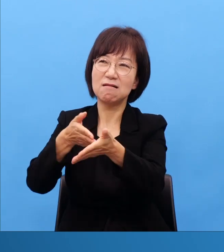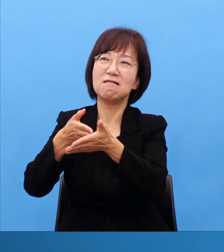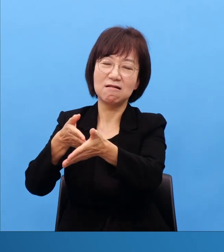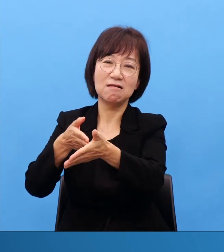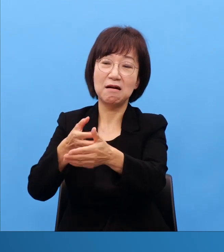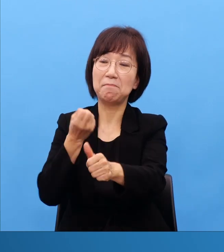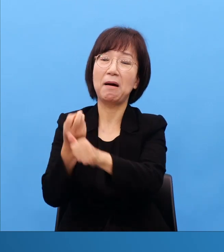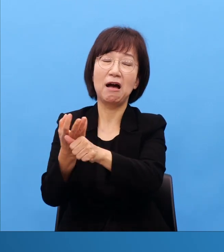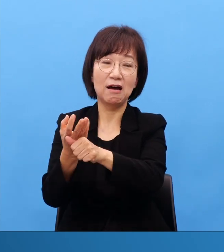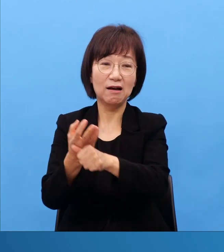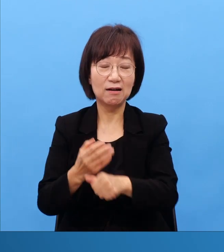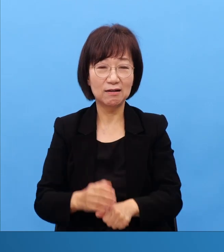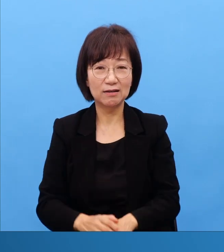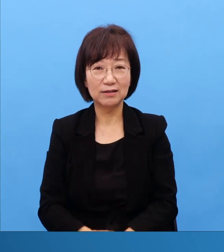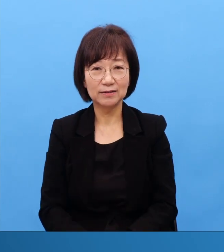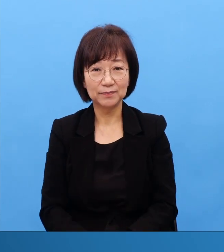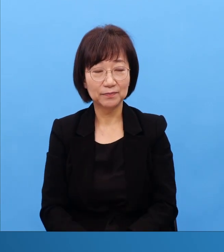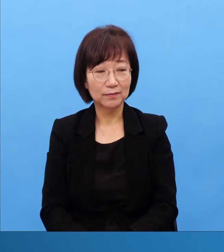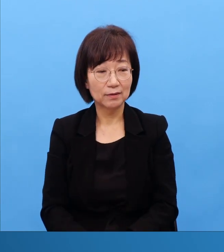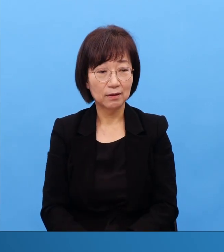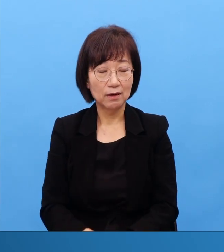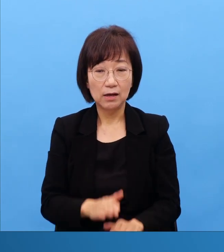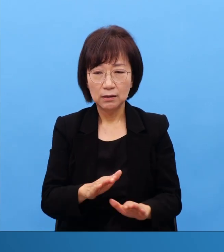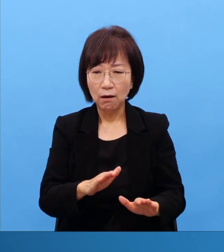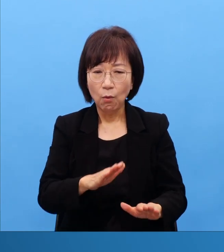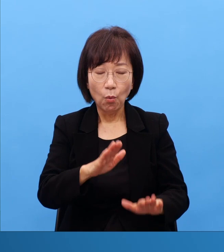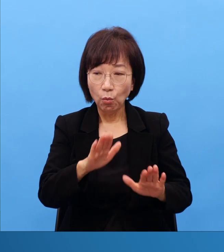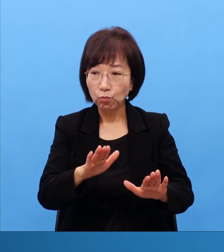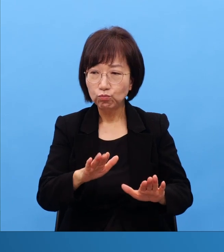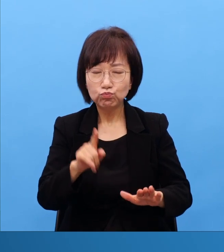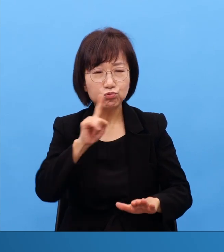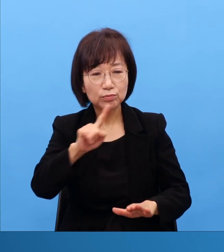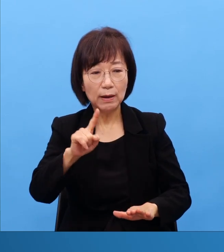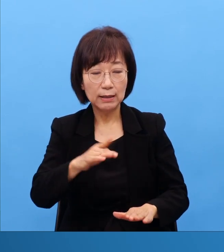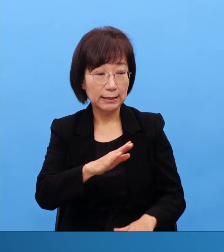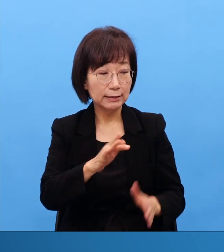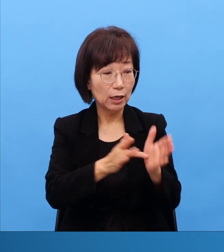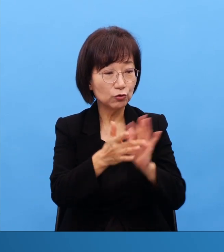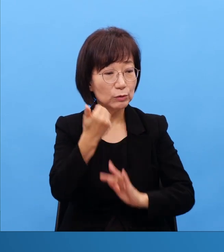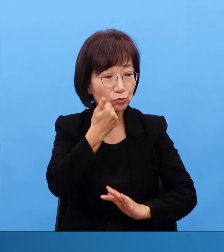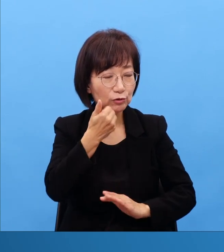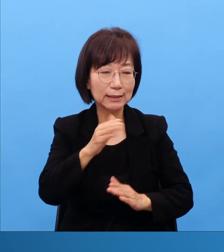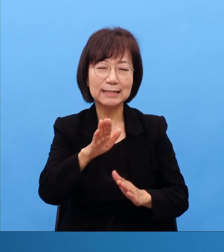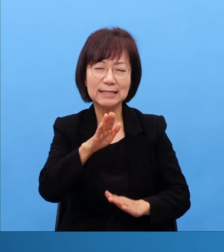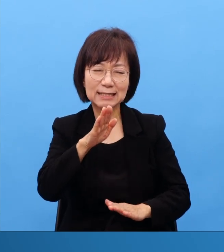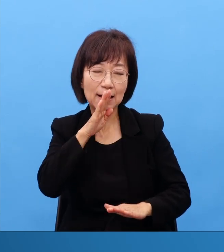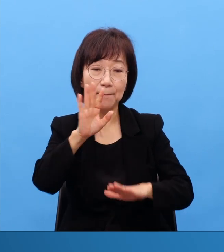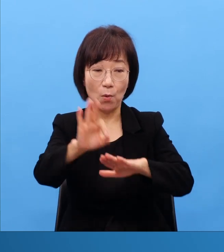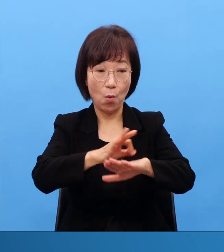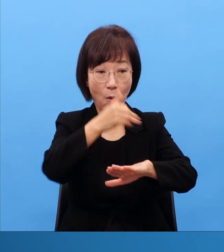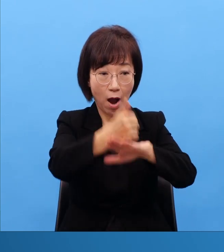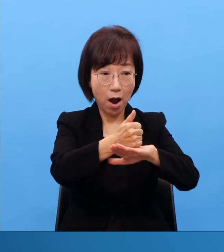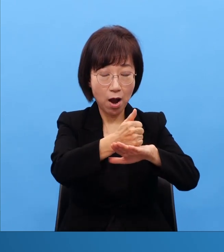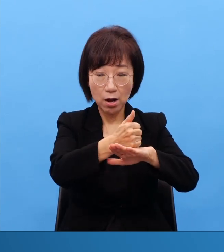말하자면 아무것도 아닌 이 범죄자들이 신문하는 거예요 지금. Before the true king, and they're questioning him